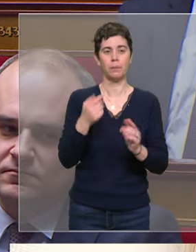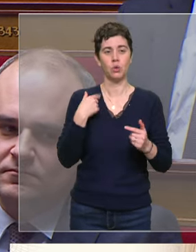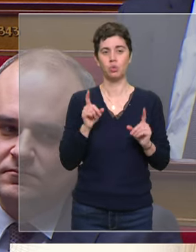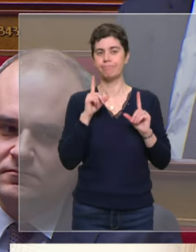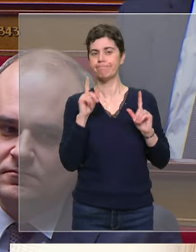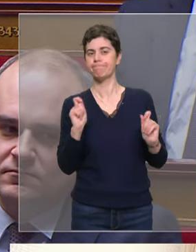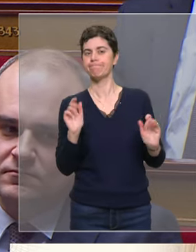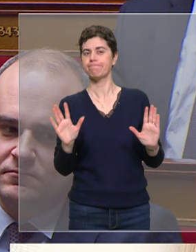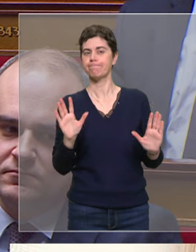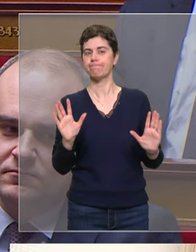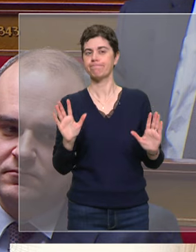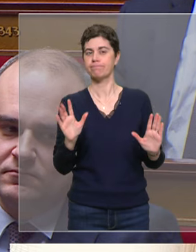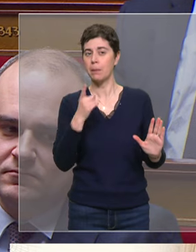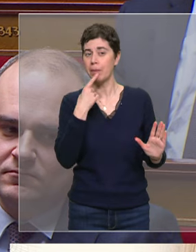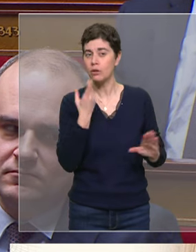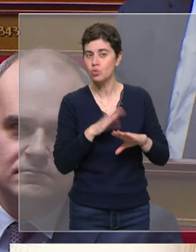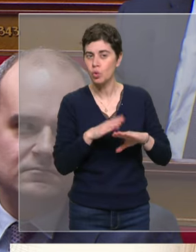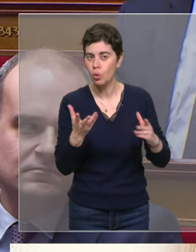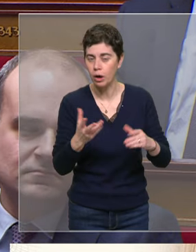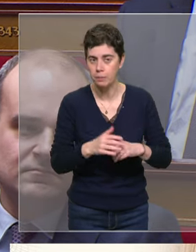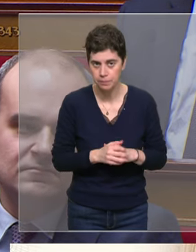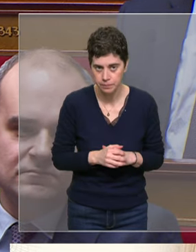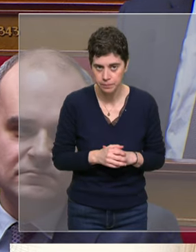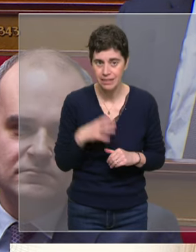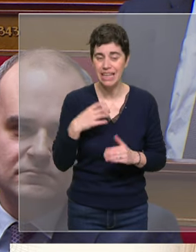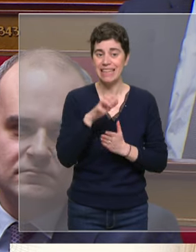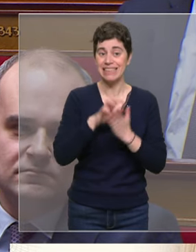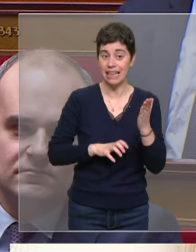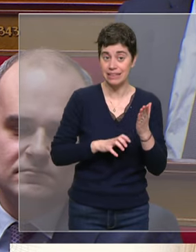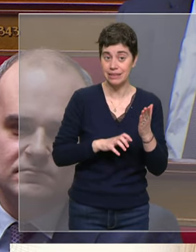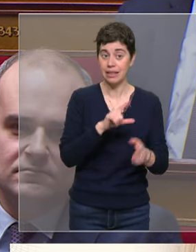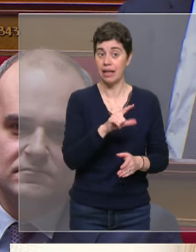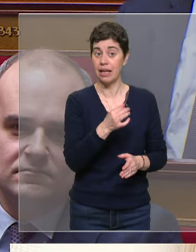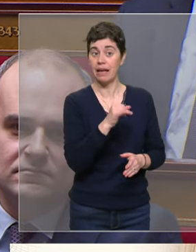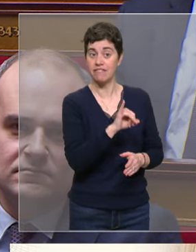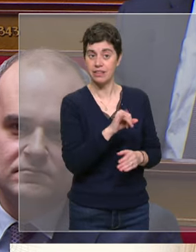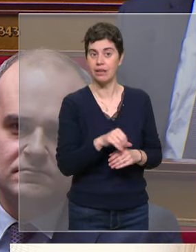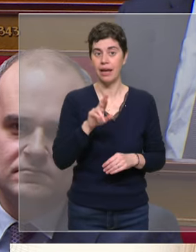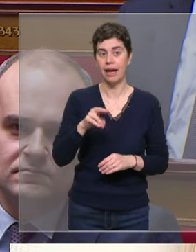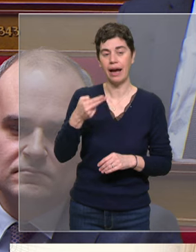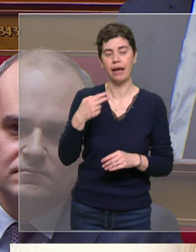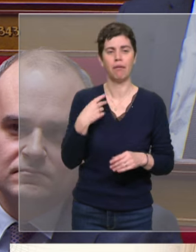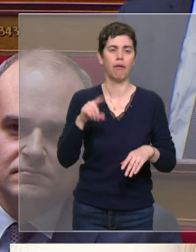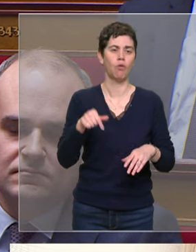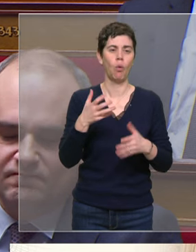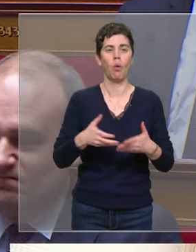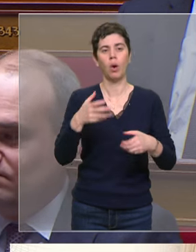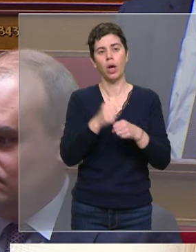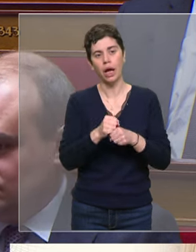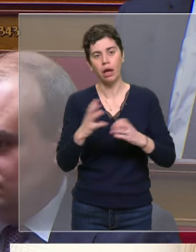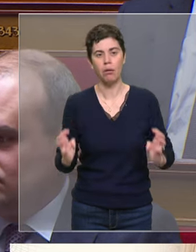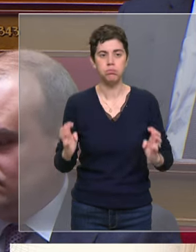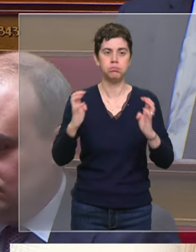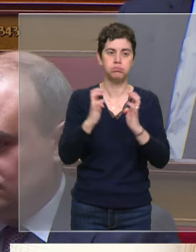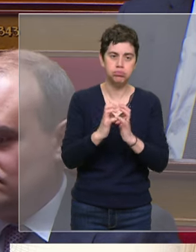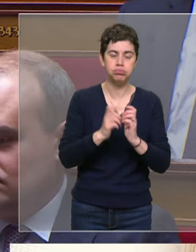Alors de quoi parlons-nous exactement? Nous avons d'une part un texte LFI-RN qui vise à créer un énième comité annuel réunissant consommateurs,